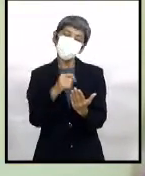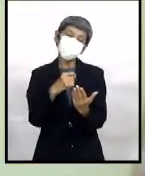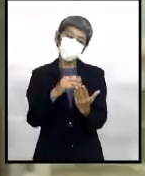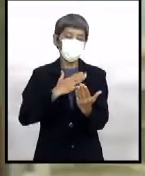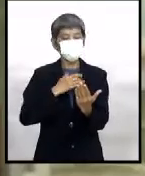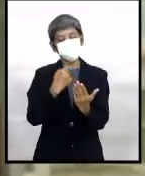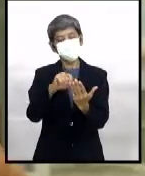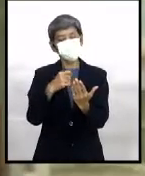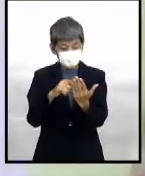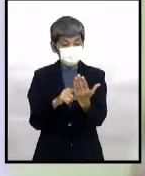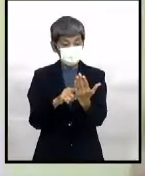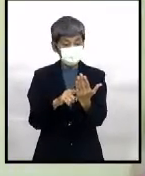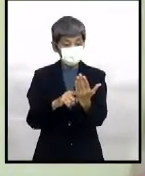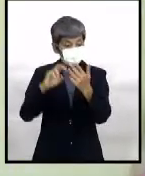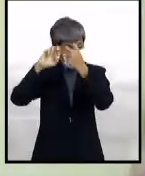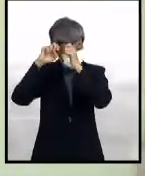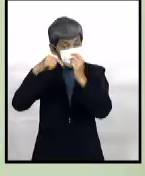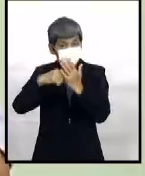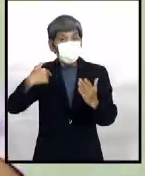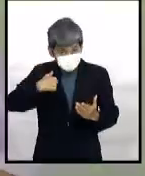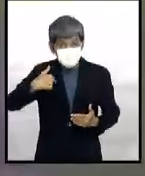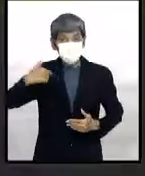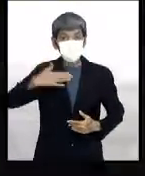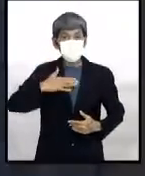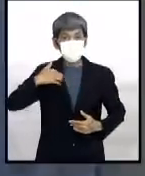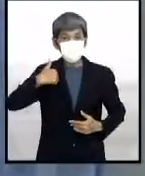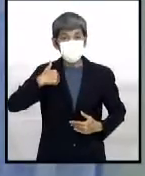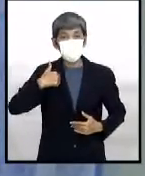พลิน ๆ พอทำเสร็จผมมีภาวะออทิซึม